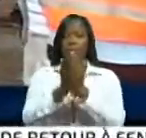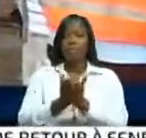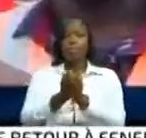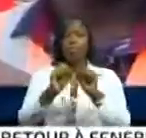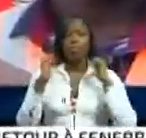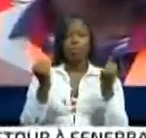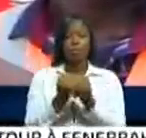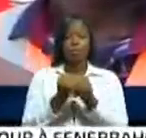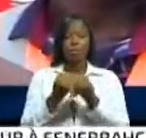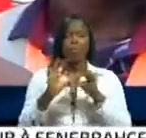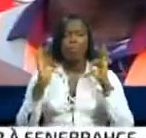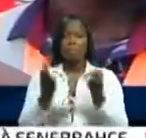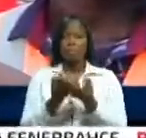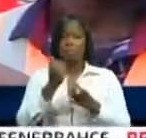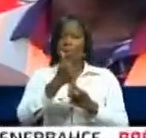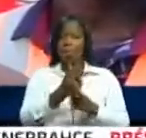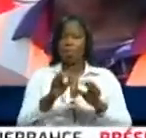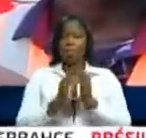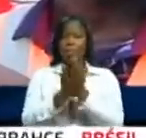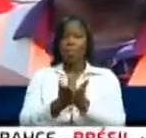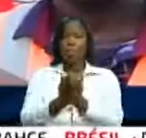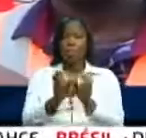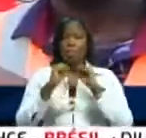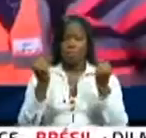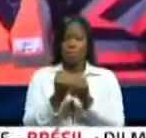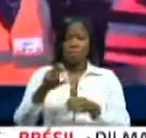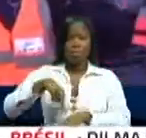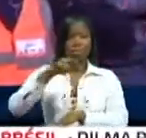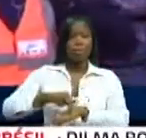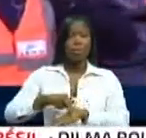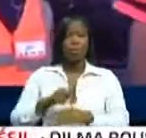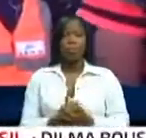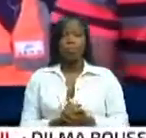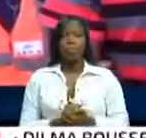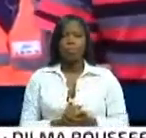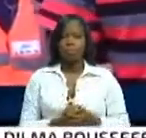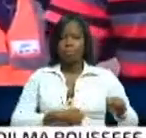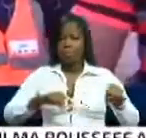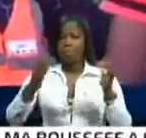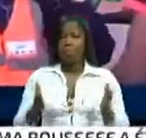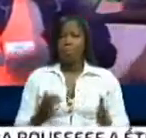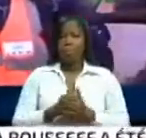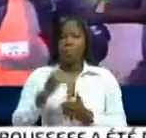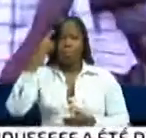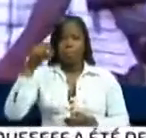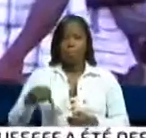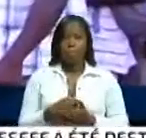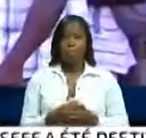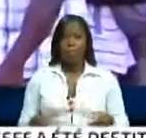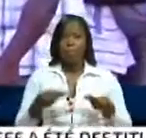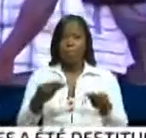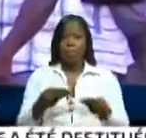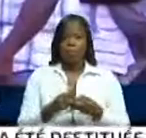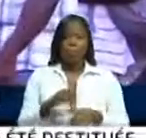familiale alors que le port nationale les agents de l'espèce considère les mises à pied et